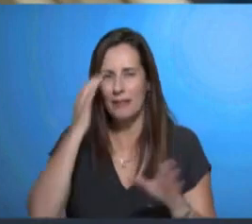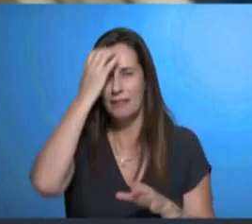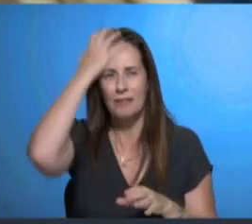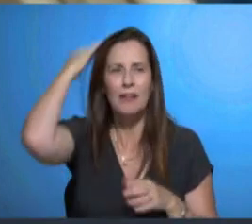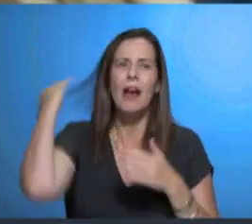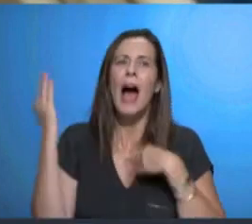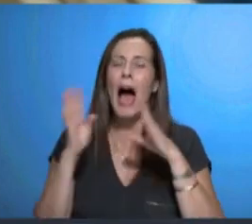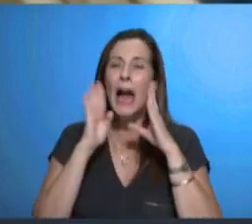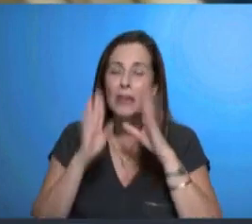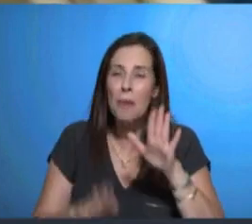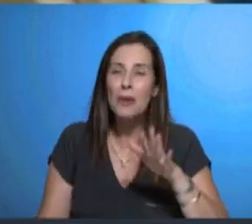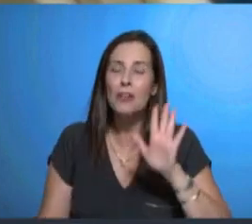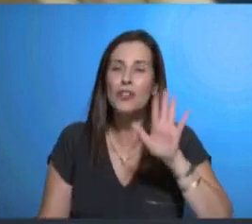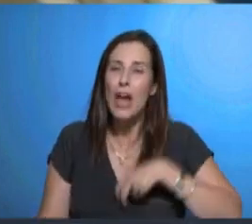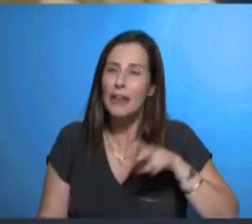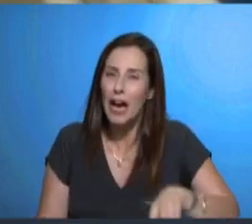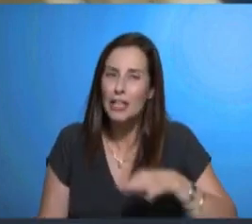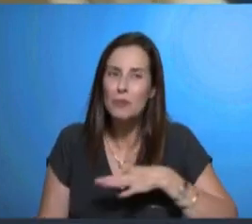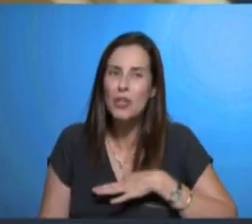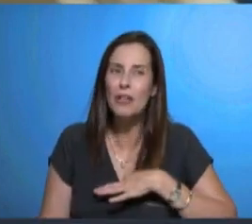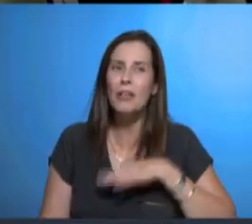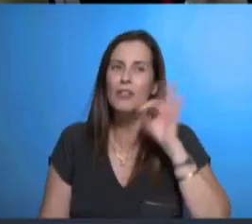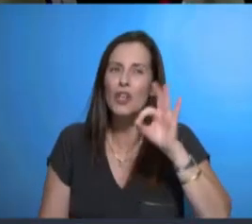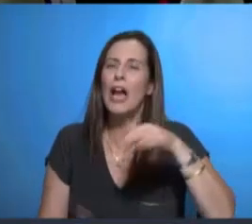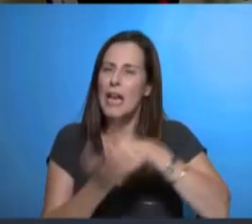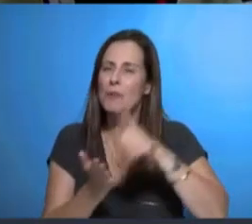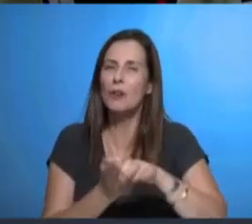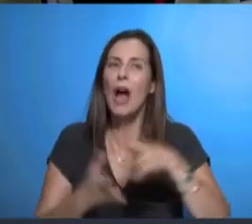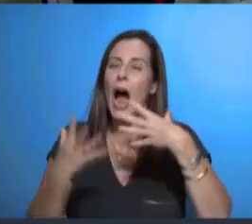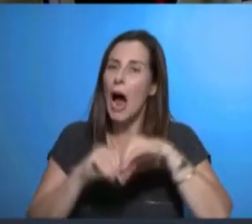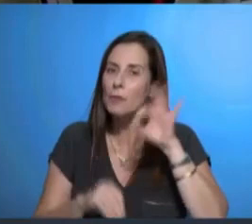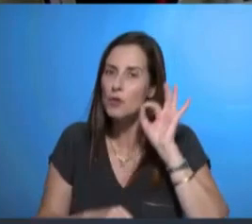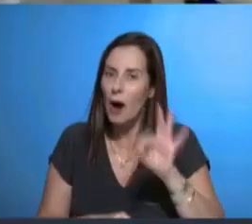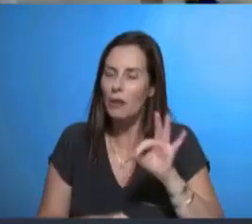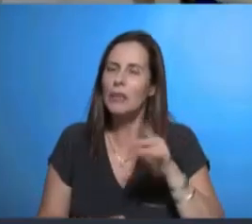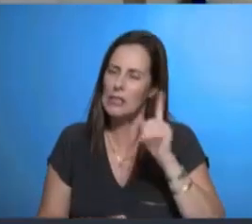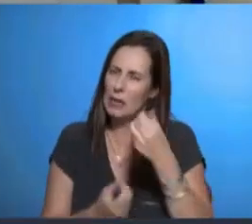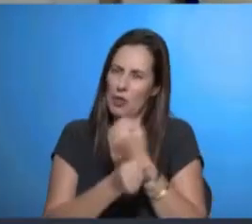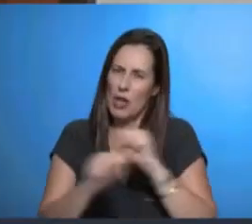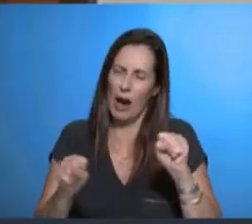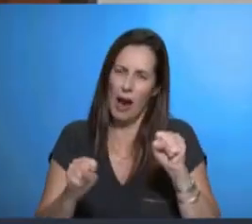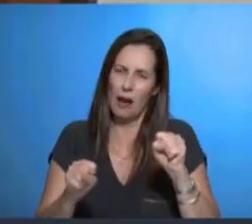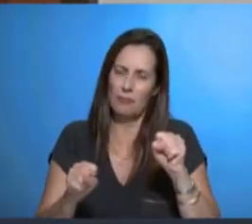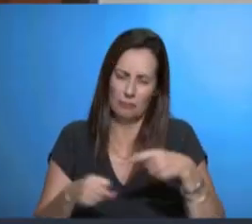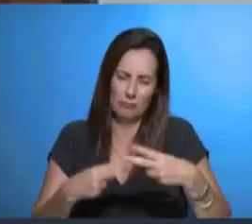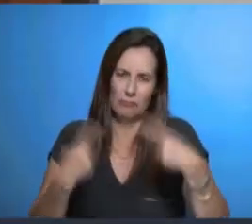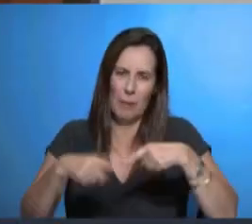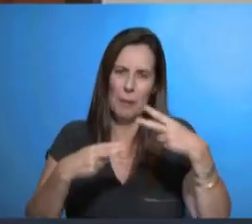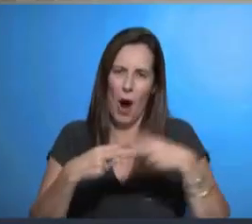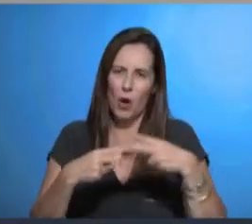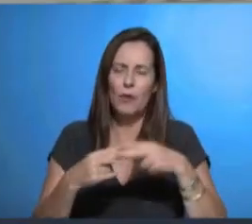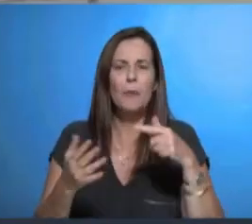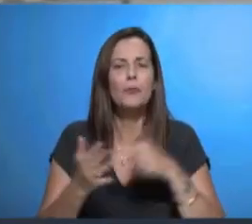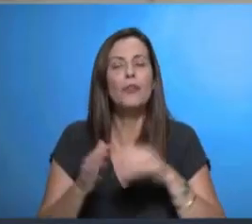אני מאמין שהנכדים שלי ושלך עוד ימשיכו לזה. בני משפחת בוכריס צפויים להשתחרר לביתם בימים הקרובים